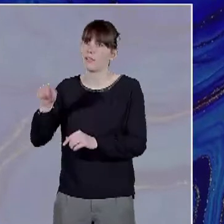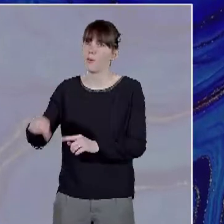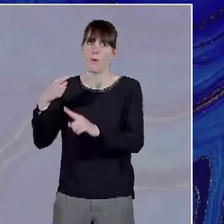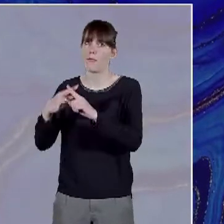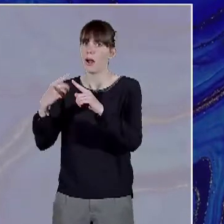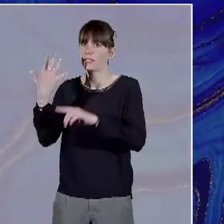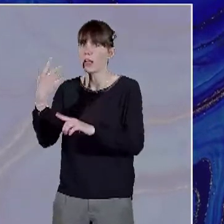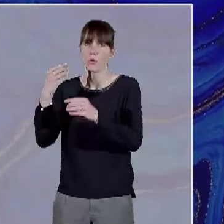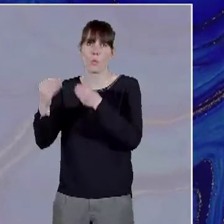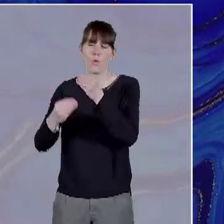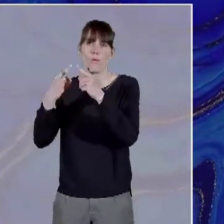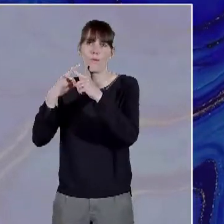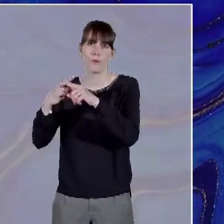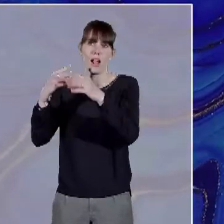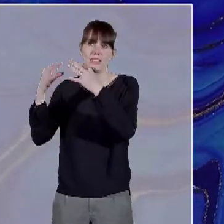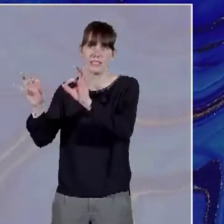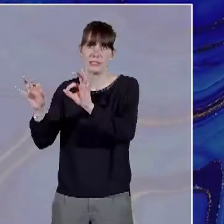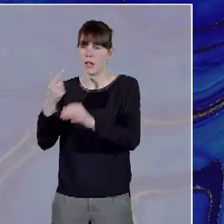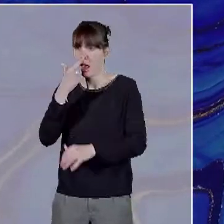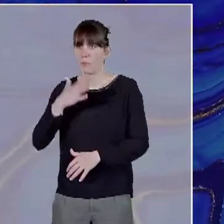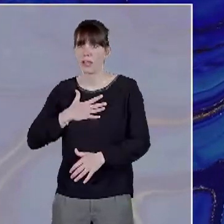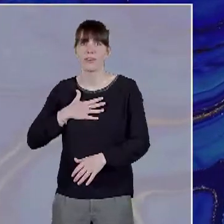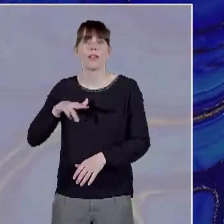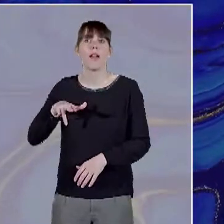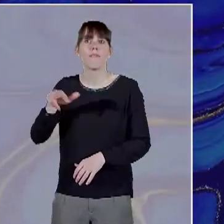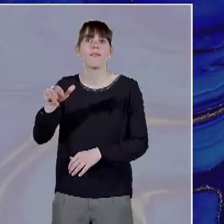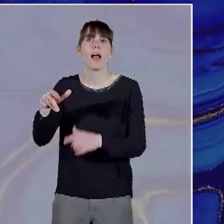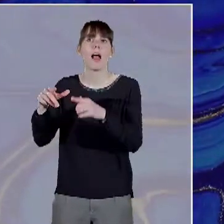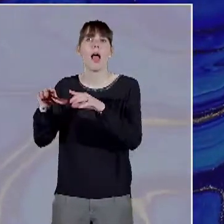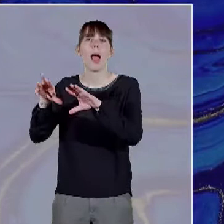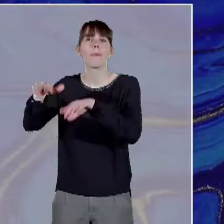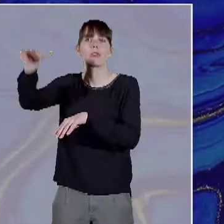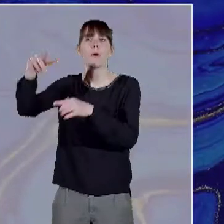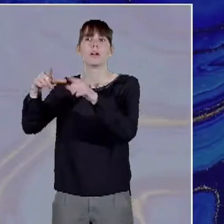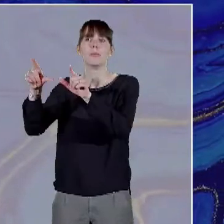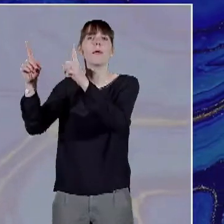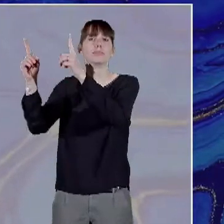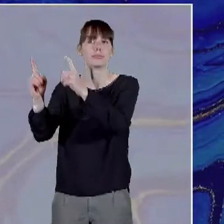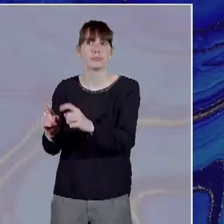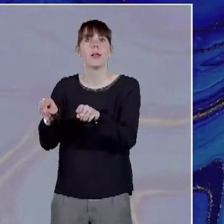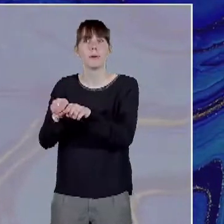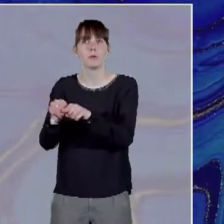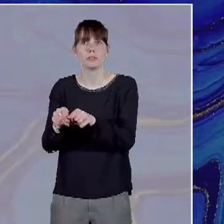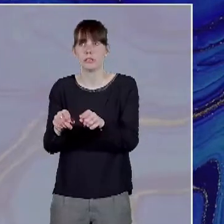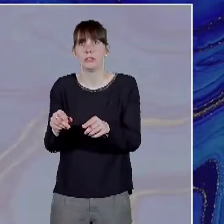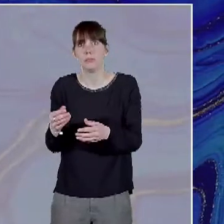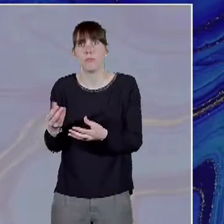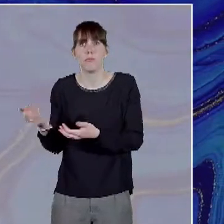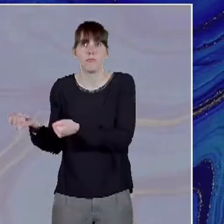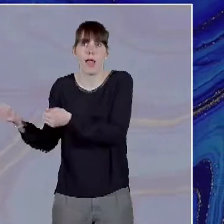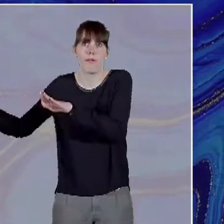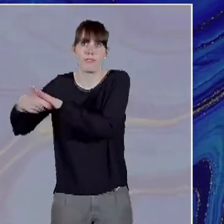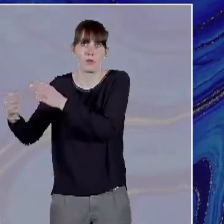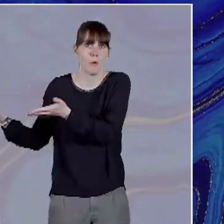ça consommerait moins d'énergie aussi, et puis ça logerait les gens qui sont à la rue. Donc ça nous semble la base. Et puis, en Île-de-France, il y a quand même beaucoup,